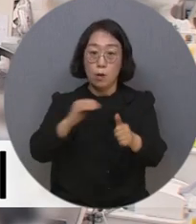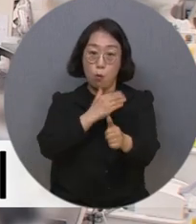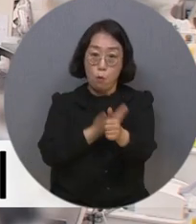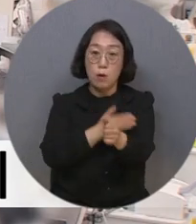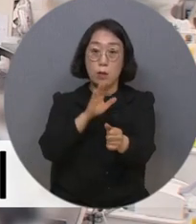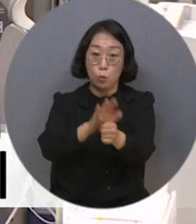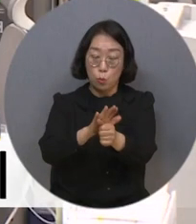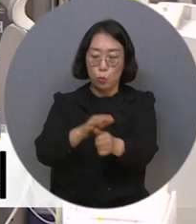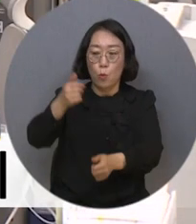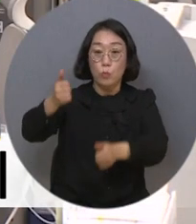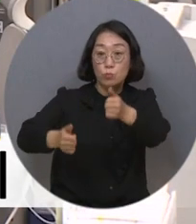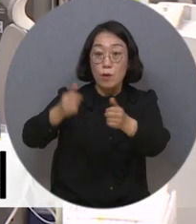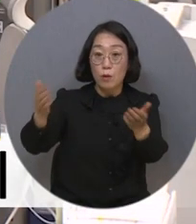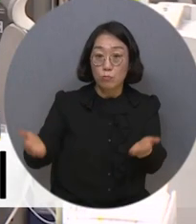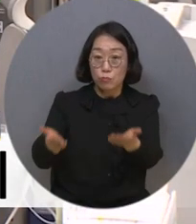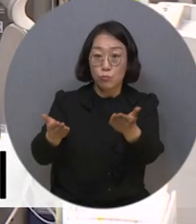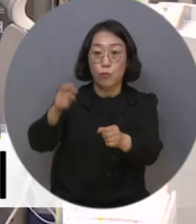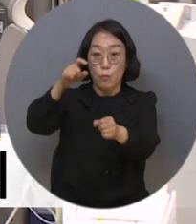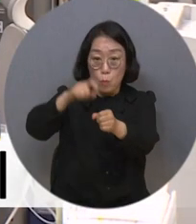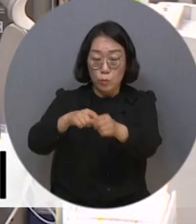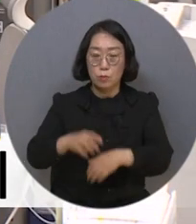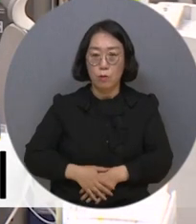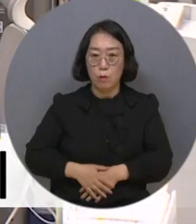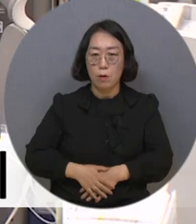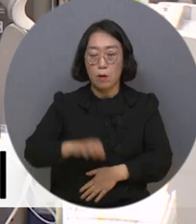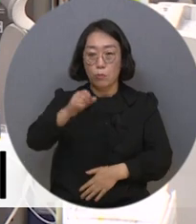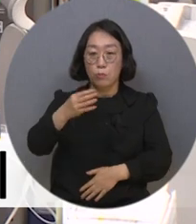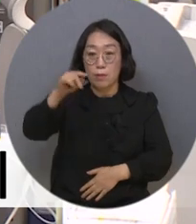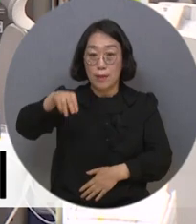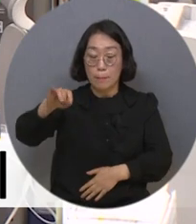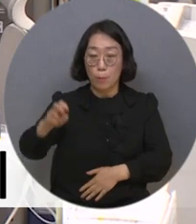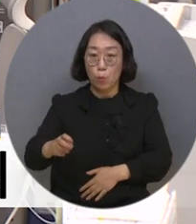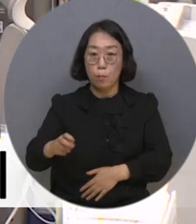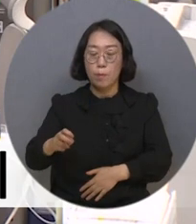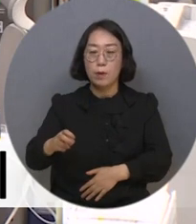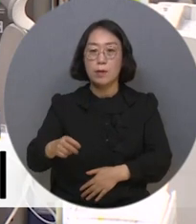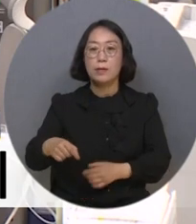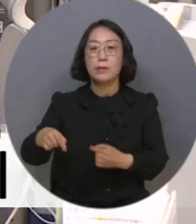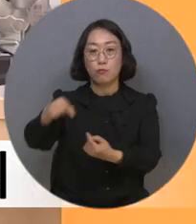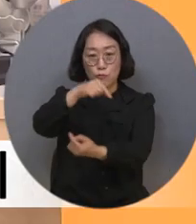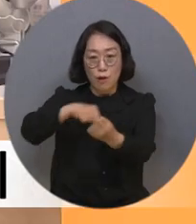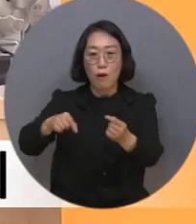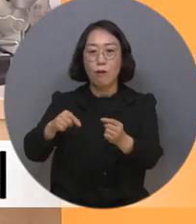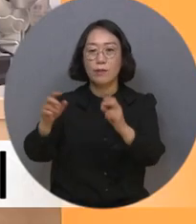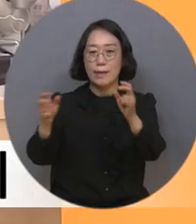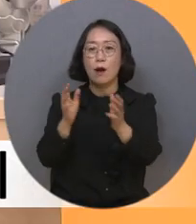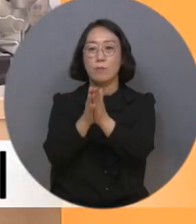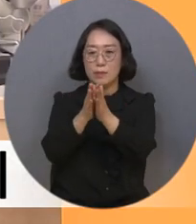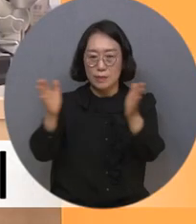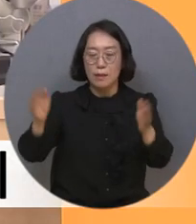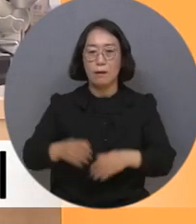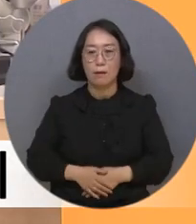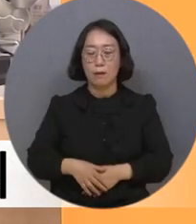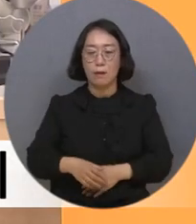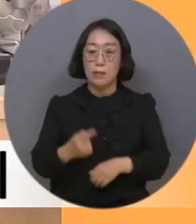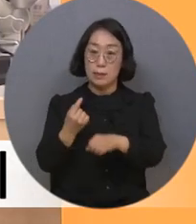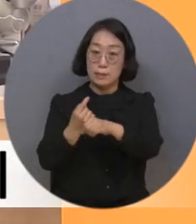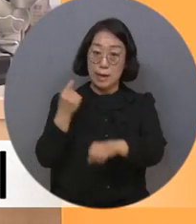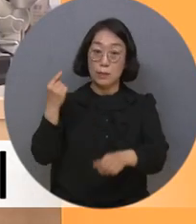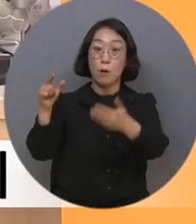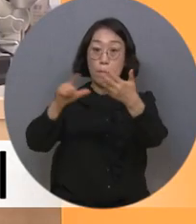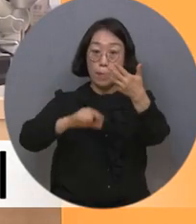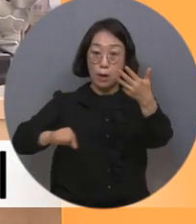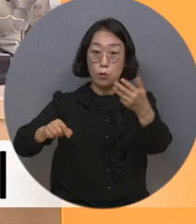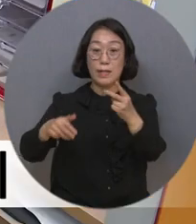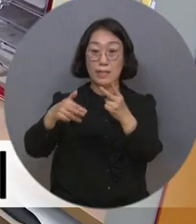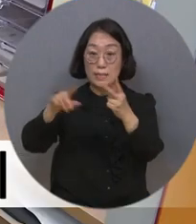경쟁을 촉진하기 위해 플랫폼의 보험 상품 취급 시범 운영 방안을 마련했다고 밝혔습니다. 이는 지난해 8월